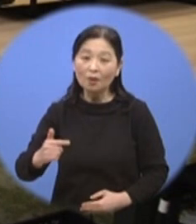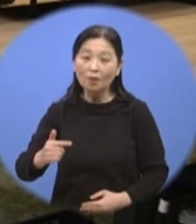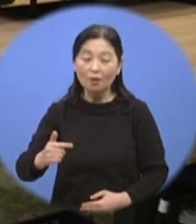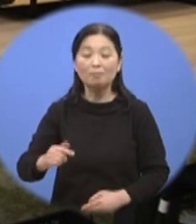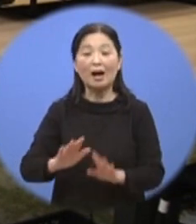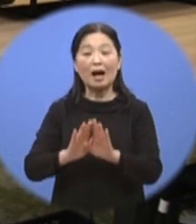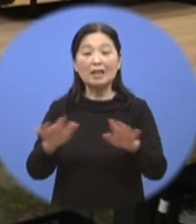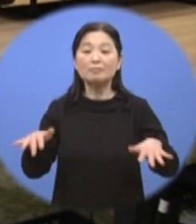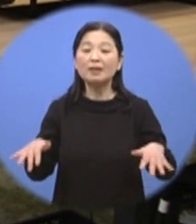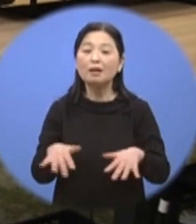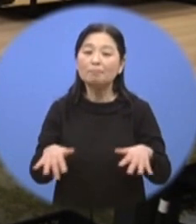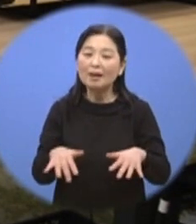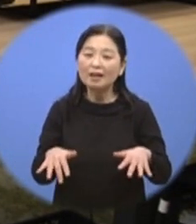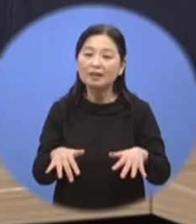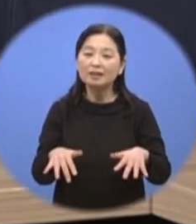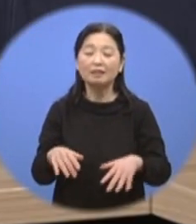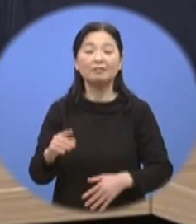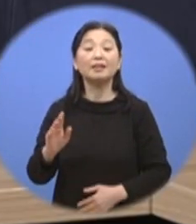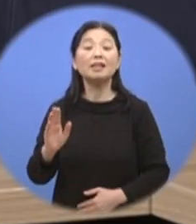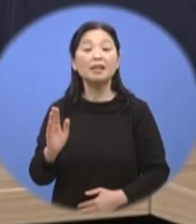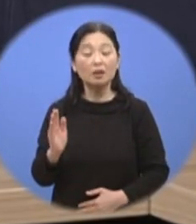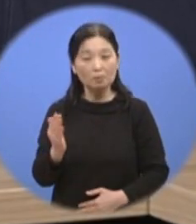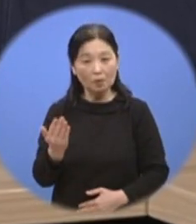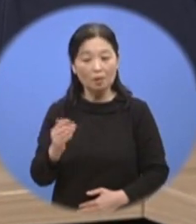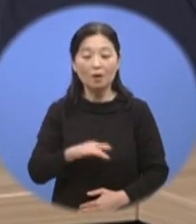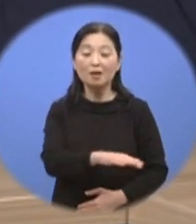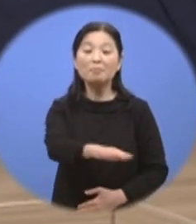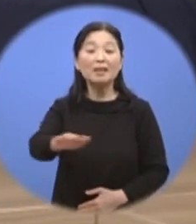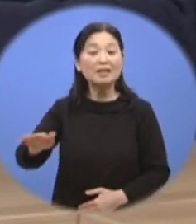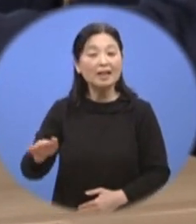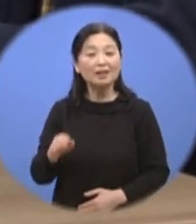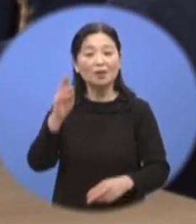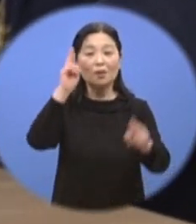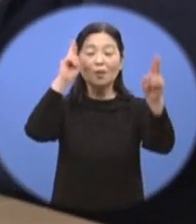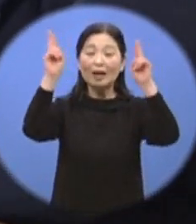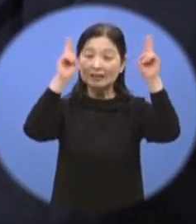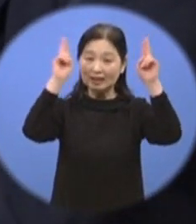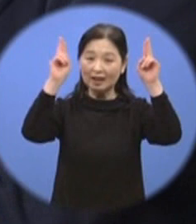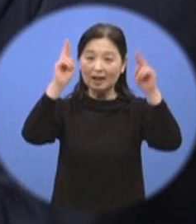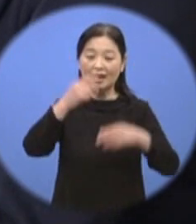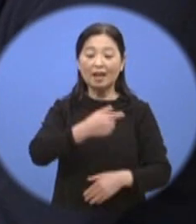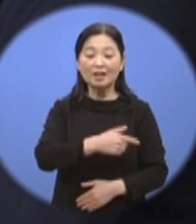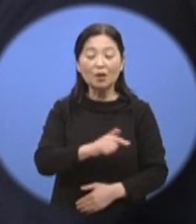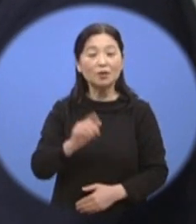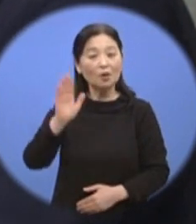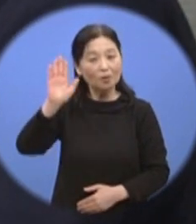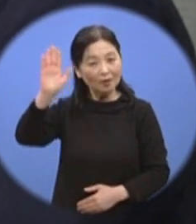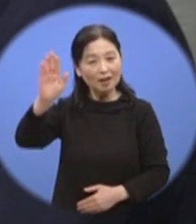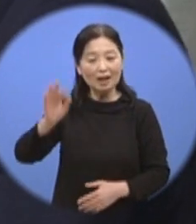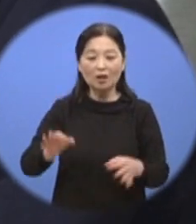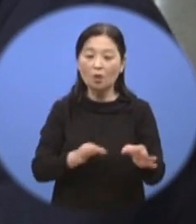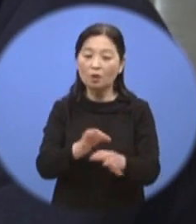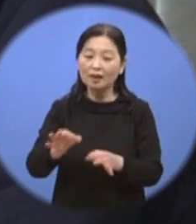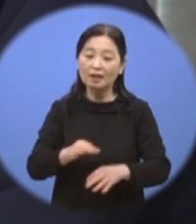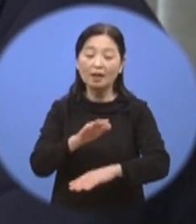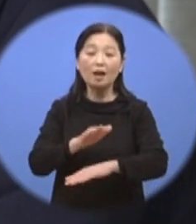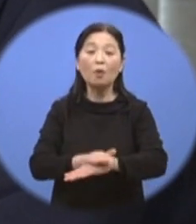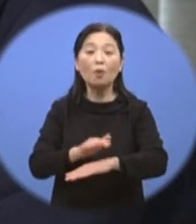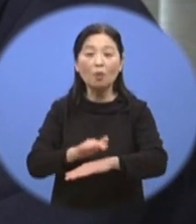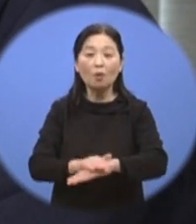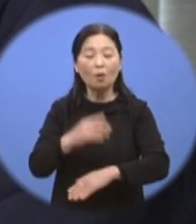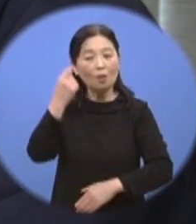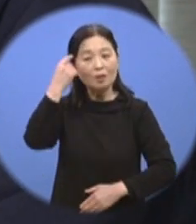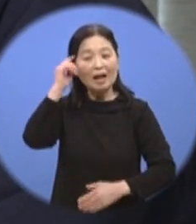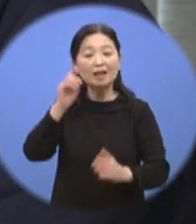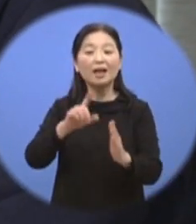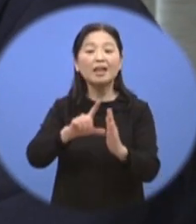かりのワーケーションでございますけれども、皆さんの会社でもですね、いろいろこれからの経営戦略を考える上でぜひ